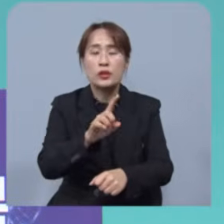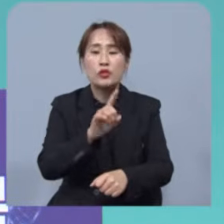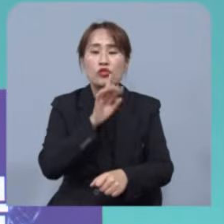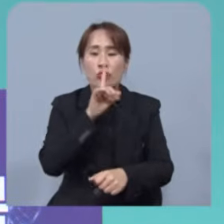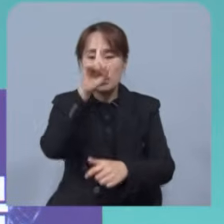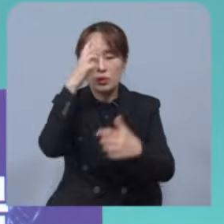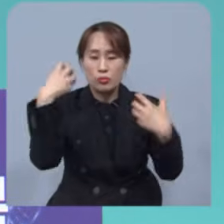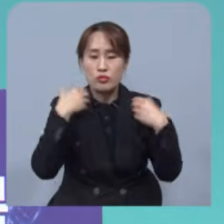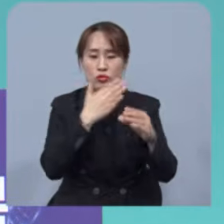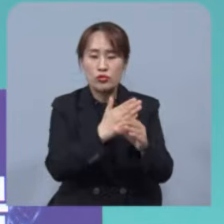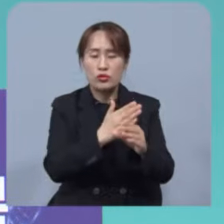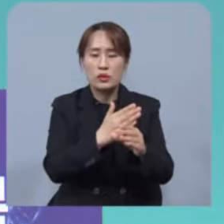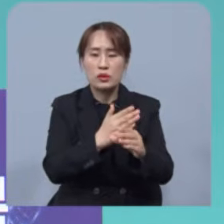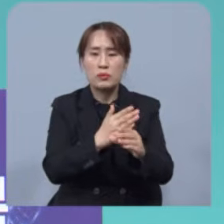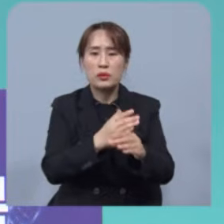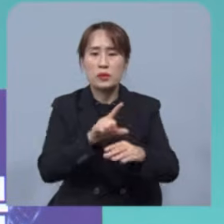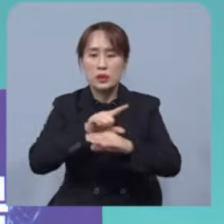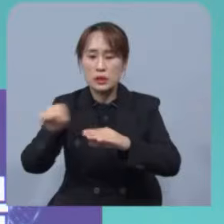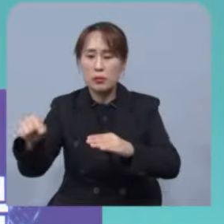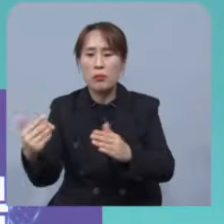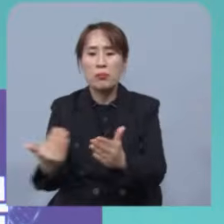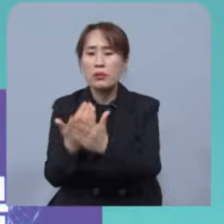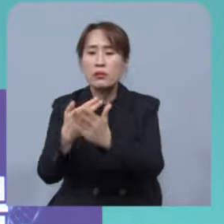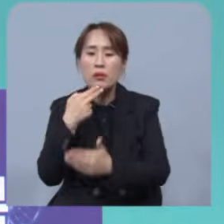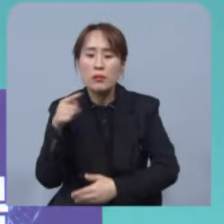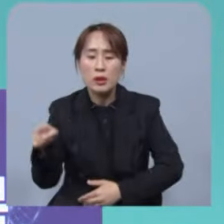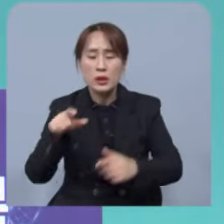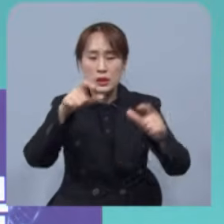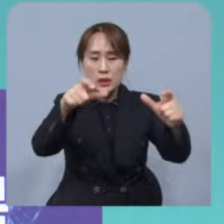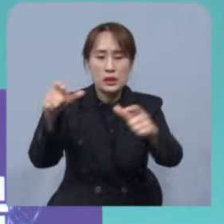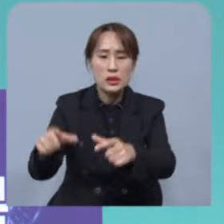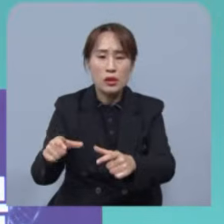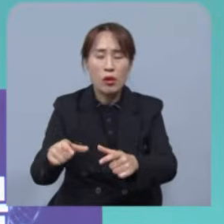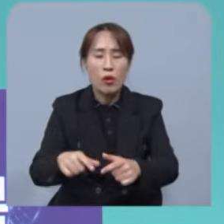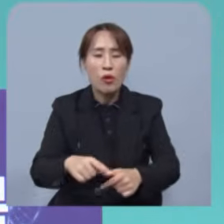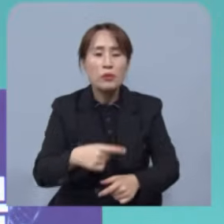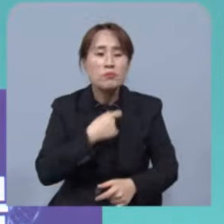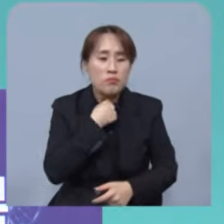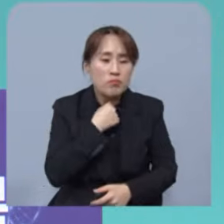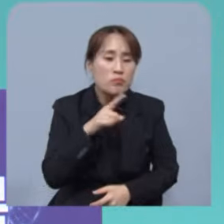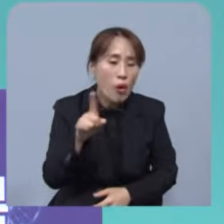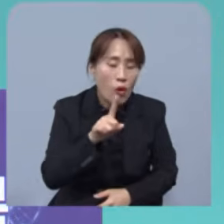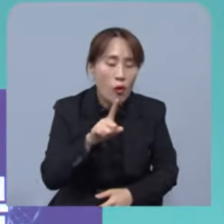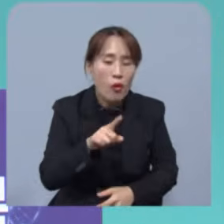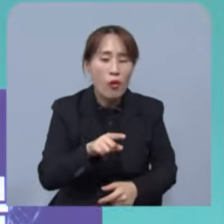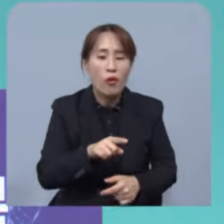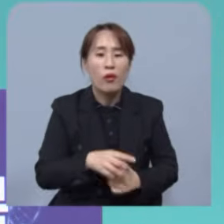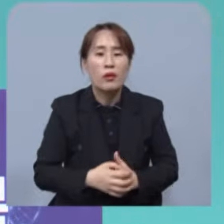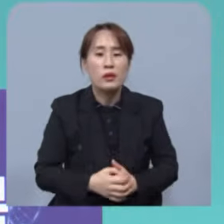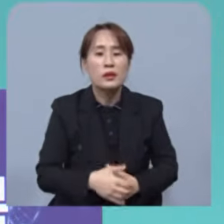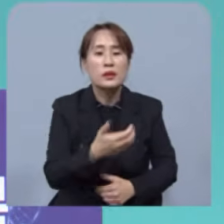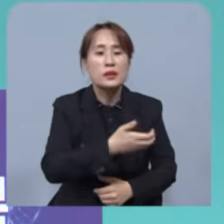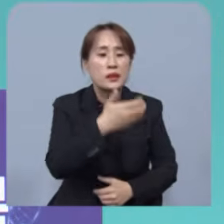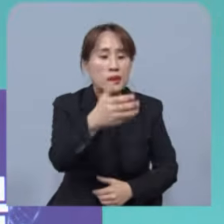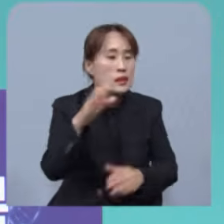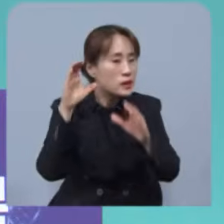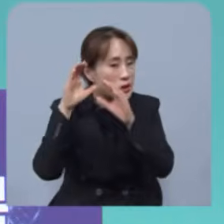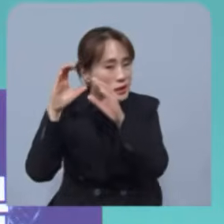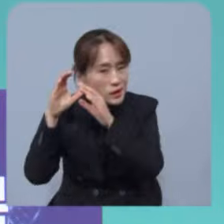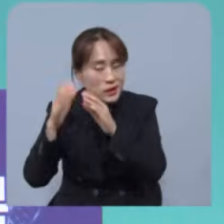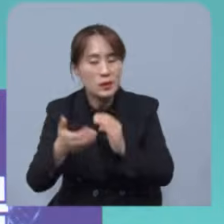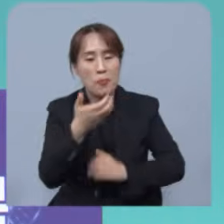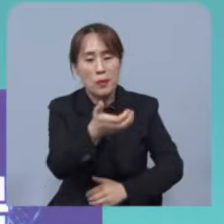보니까 지역은 계속 소외되고 있어서 제가 해당 지역에서는 무슨 말씀들을 하시나 이런 얘기를 들으러 다니는